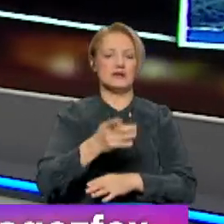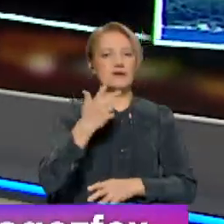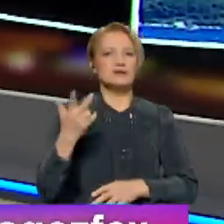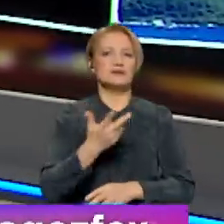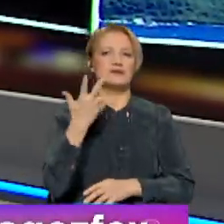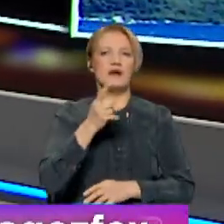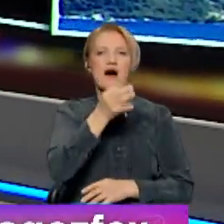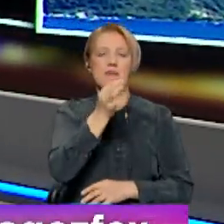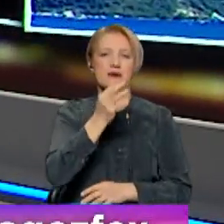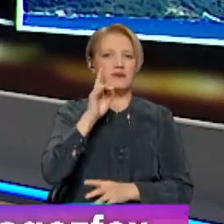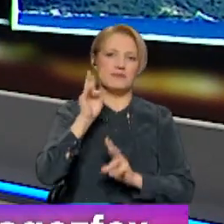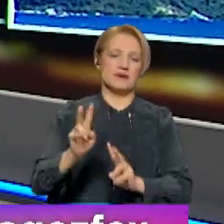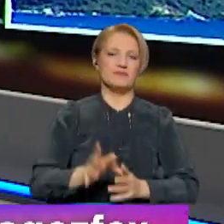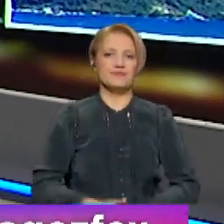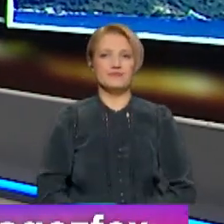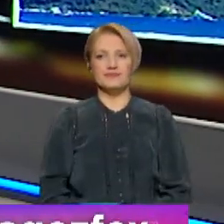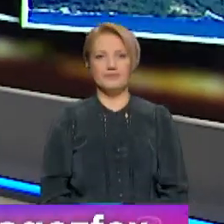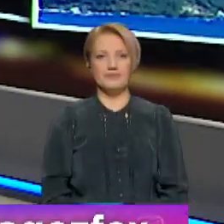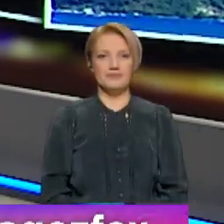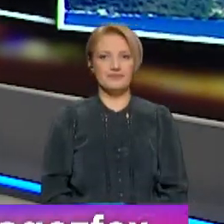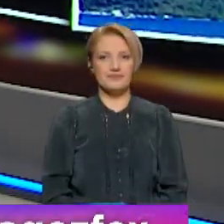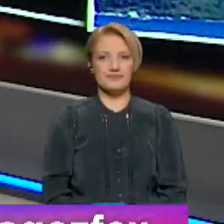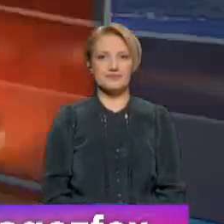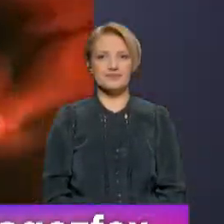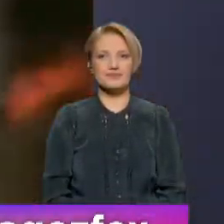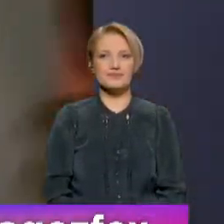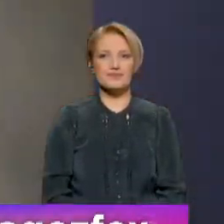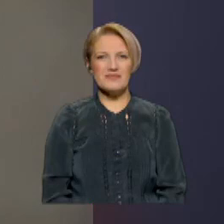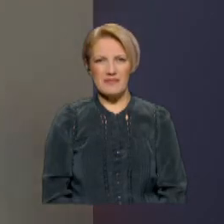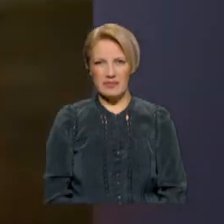bir şekilde haberimizi ekranlarınıza getirelim.